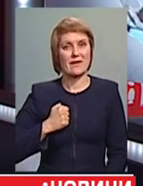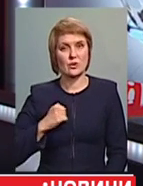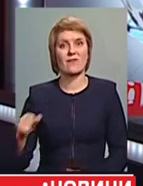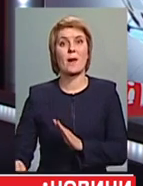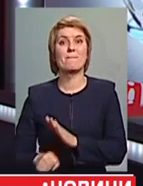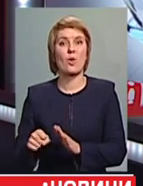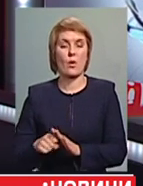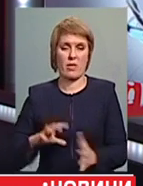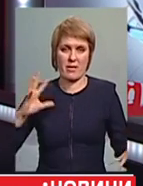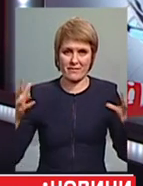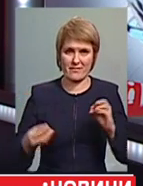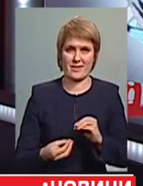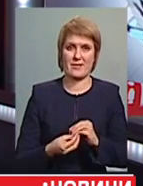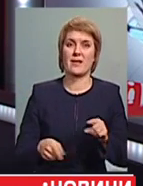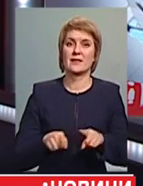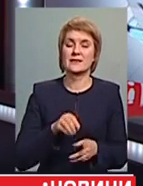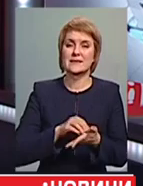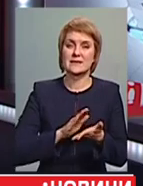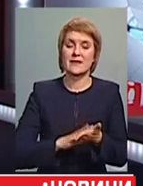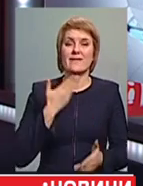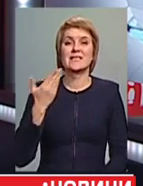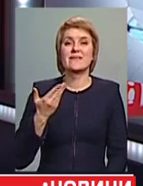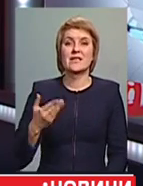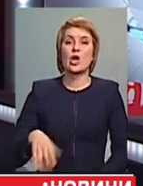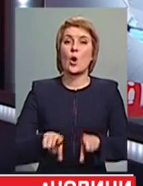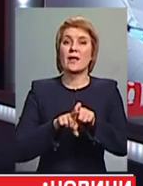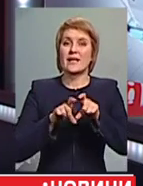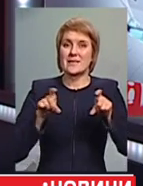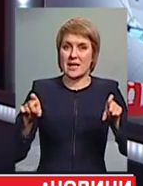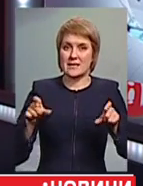бойовики. Такі цифри наведено в звіті організації, який оприлюднено на її сайті.